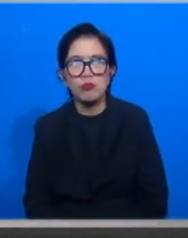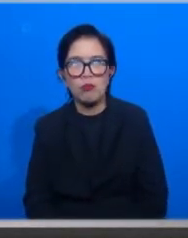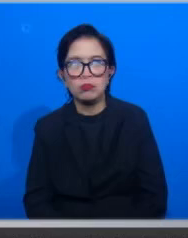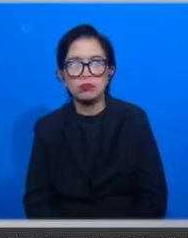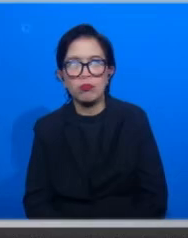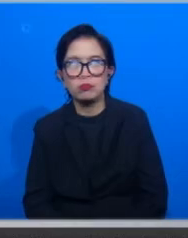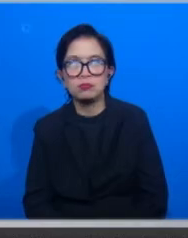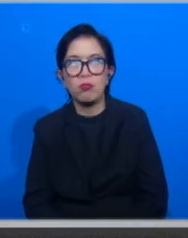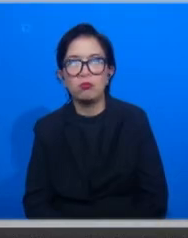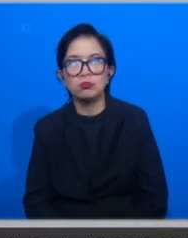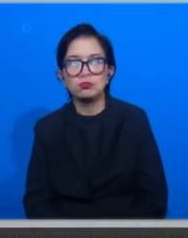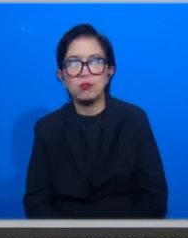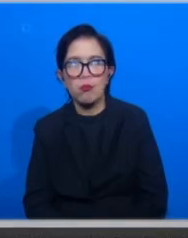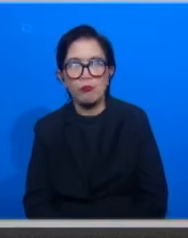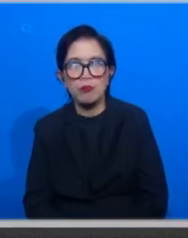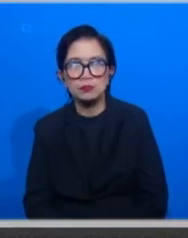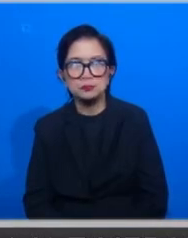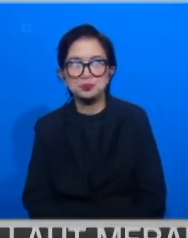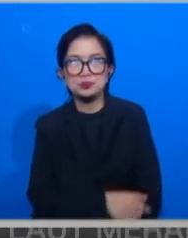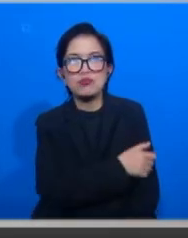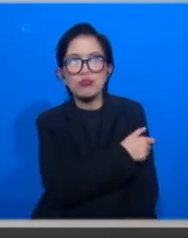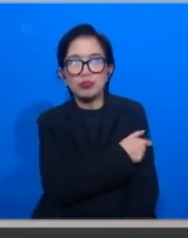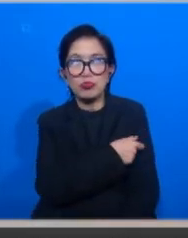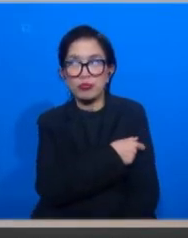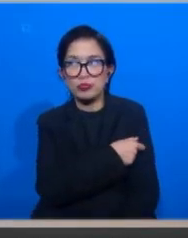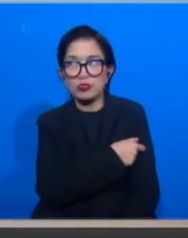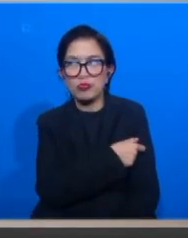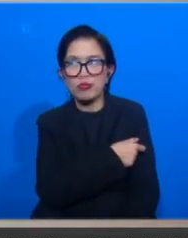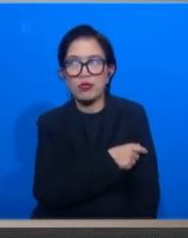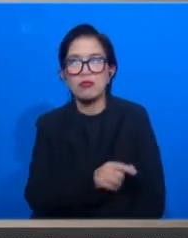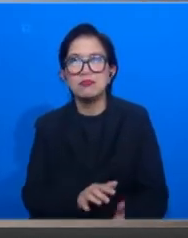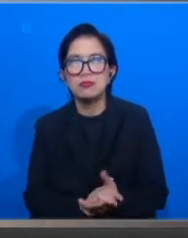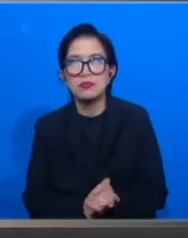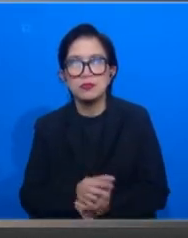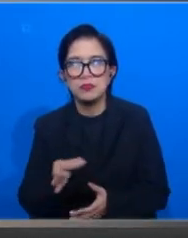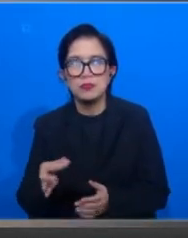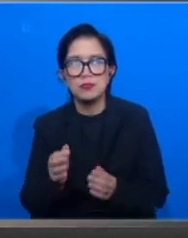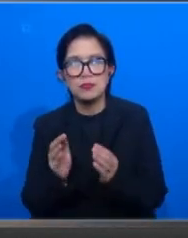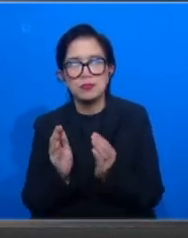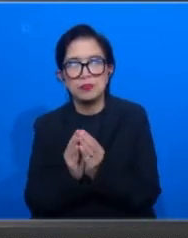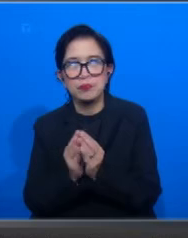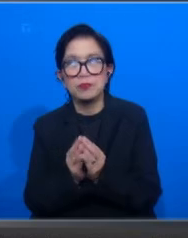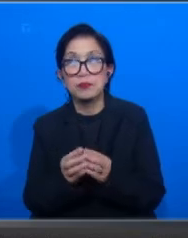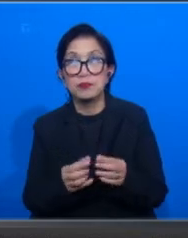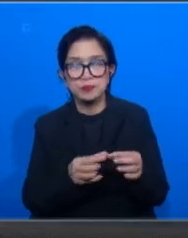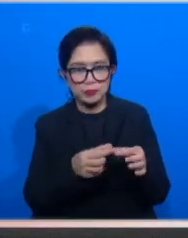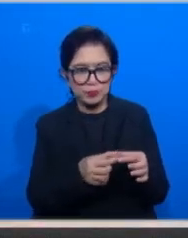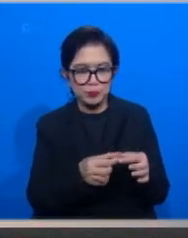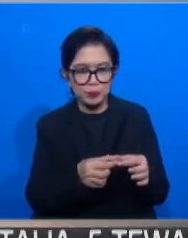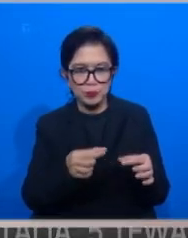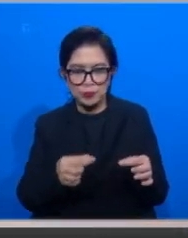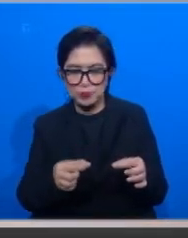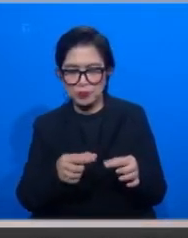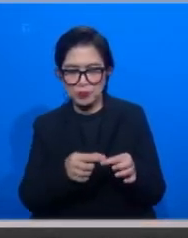jam dengan telaten petugas dealer motor di Jalan Soekarno Hatta Kota Probolinggo Jawa timurghitung Uang pecahan